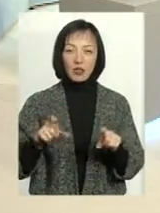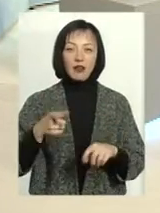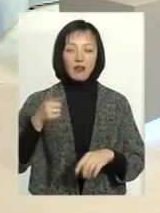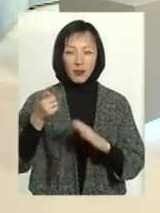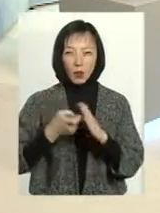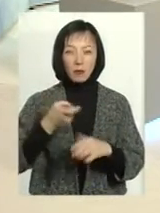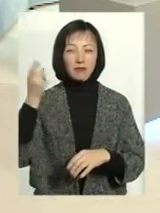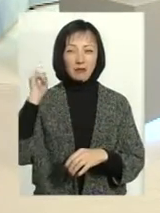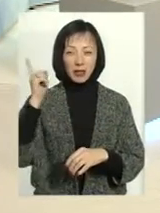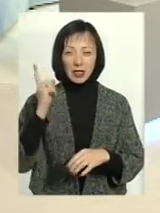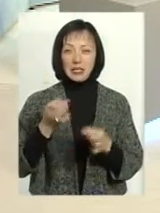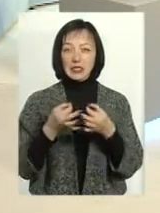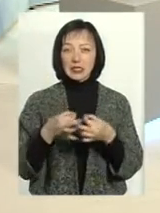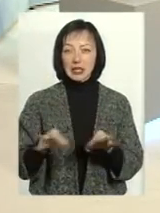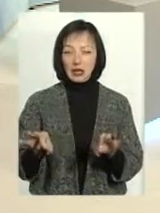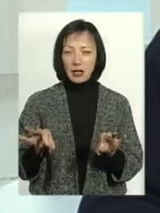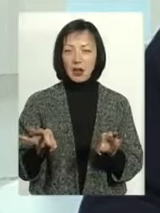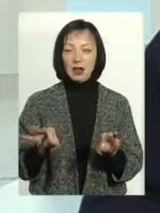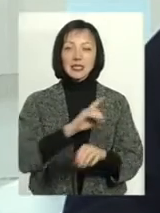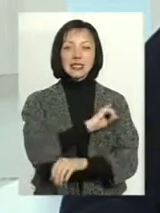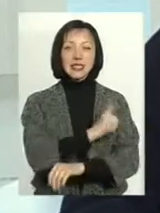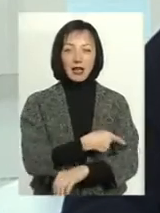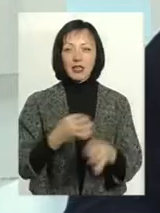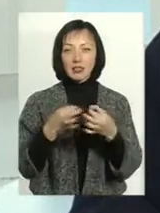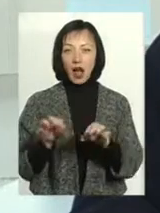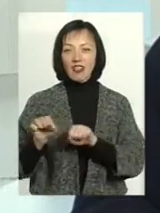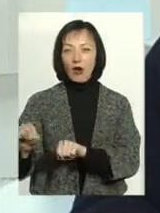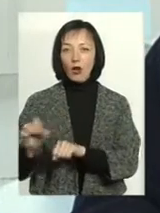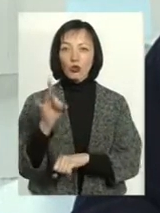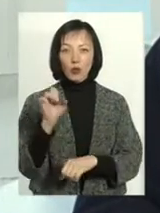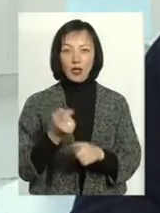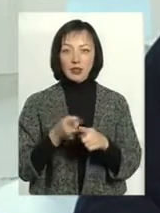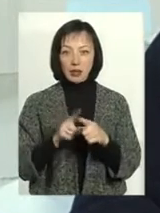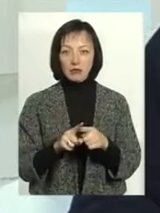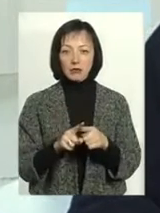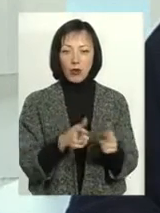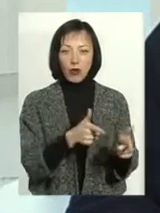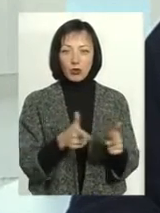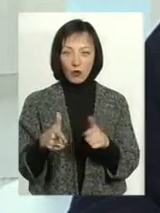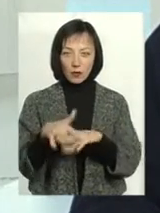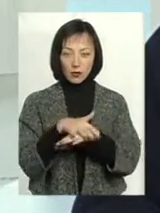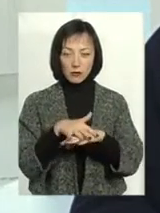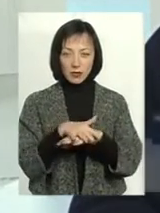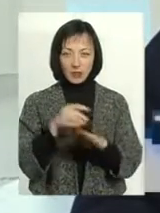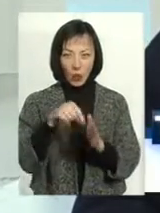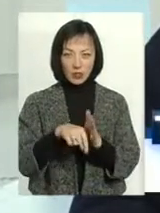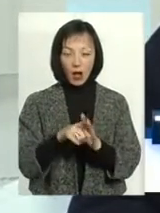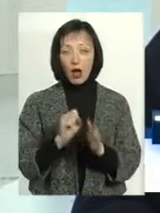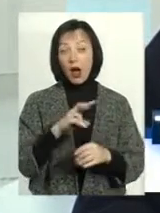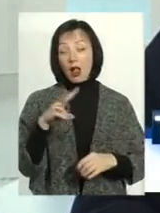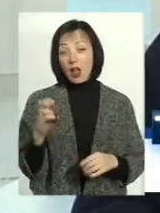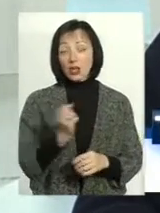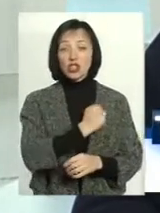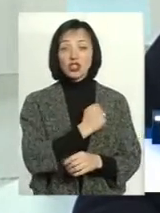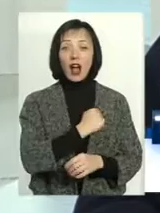незалежна адвокатура, вона завжди була ознакою зрілості суспільства. Але, на жаль, в